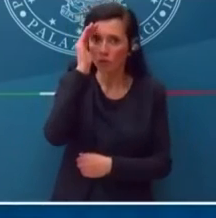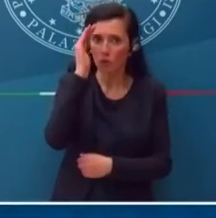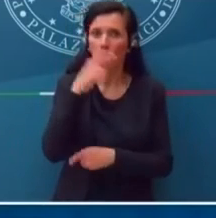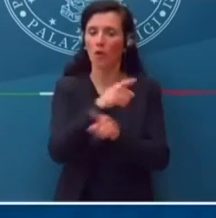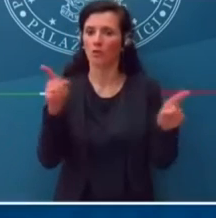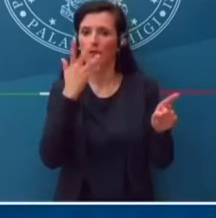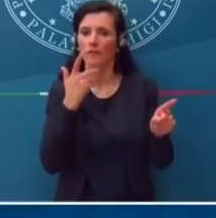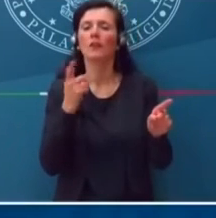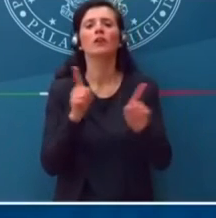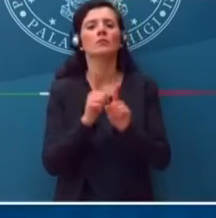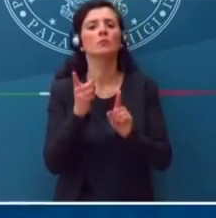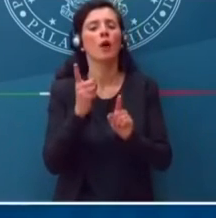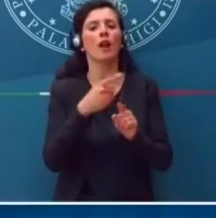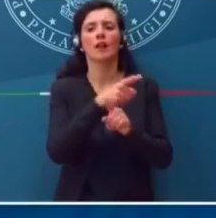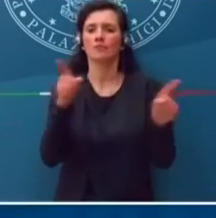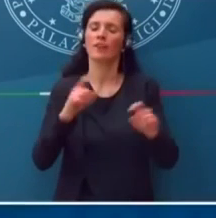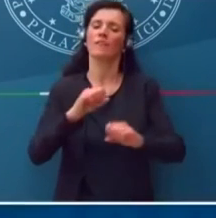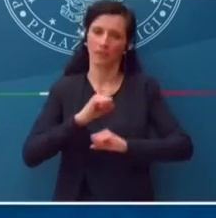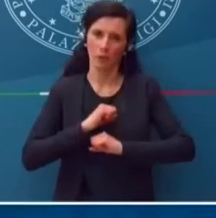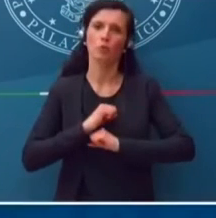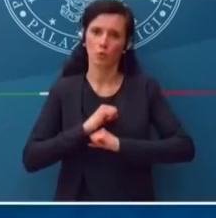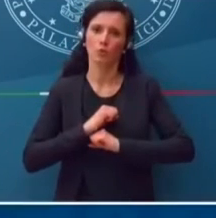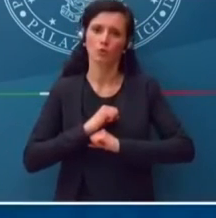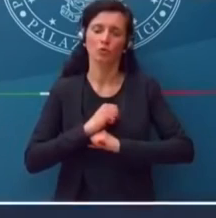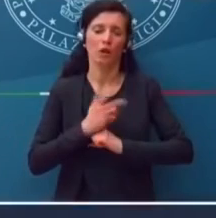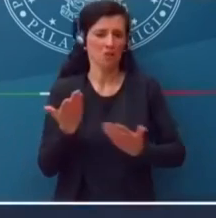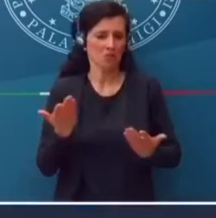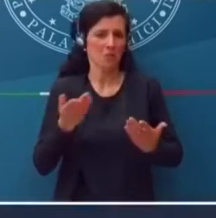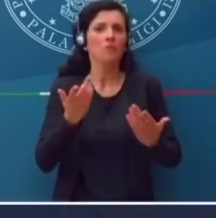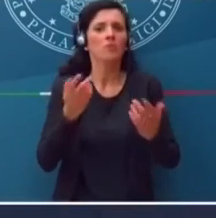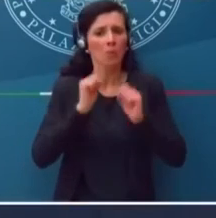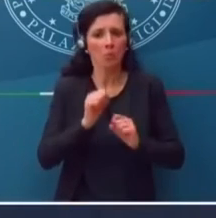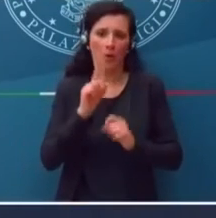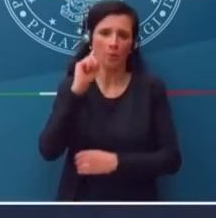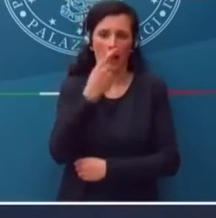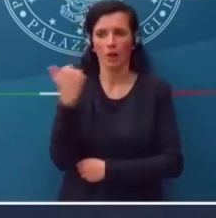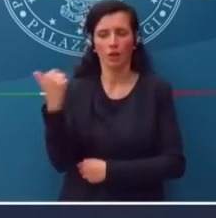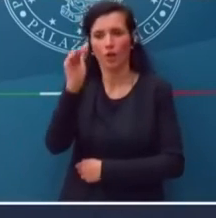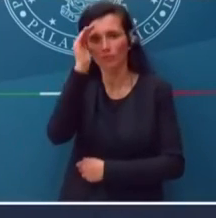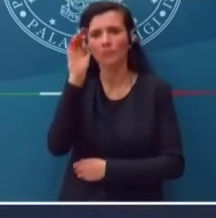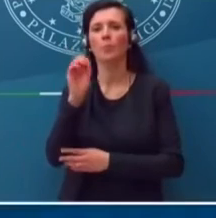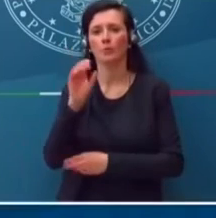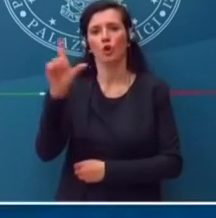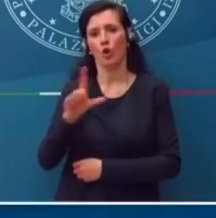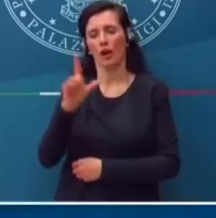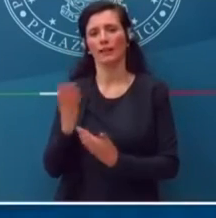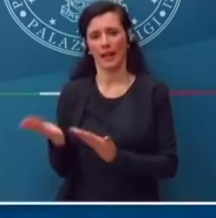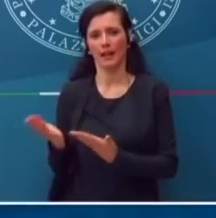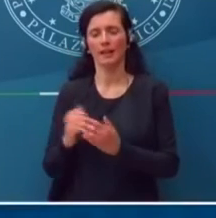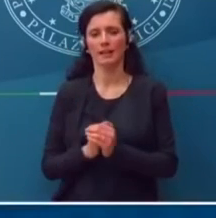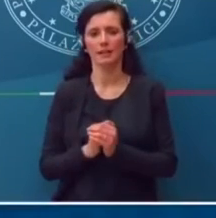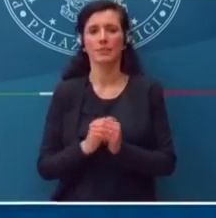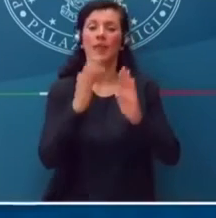riavere la fiducia, e quello non serve a molto. Ascoltate le parole del professor Locatelli. Ma nei dati